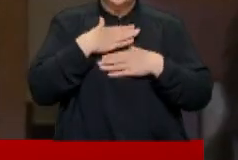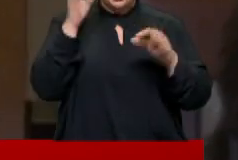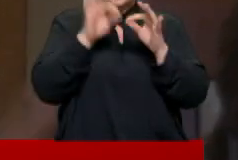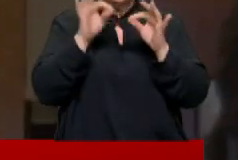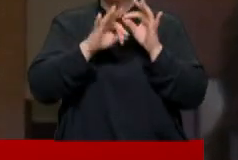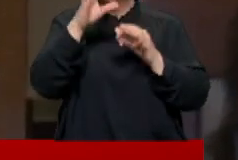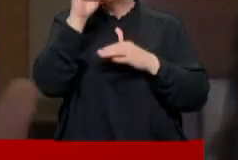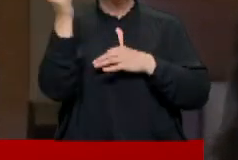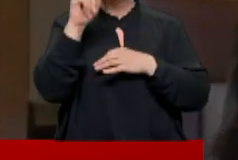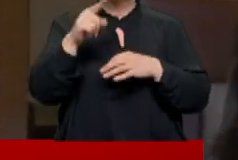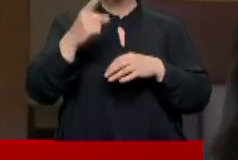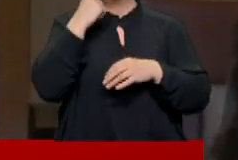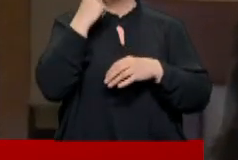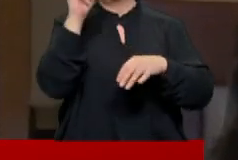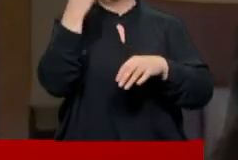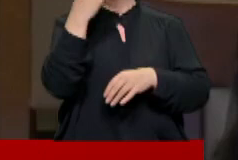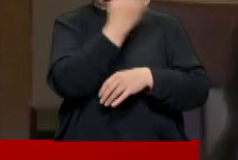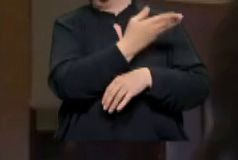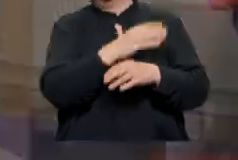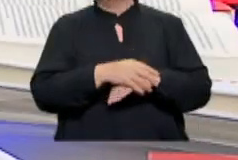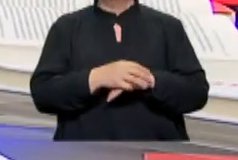kim yönetiyor? Bu ülkenin hükümeti yönetiyor.